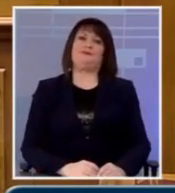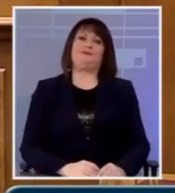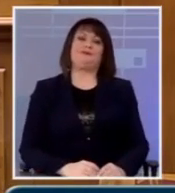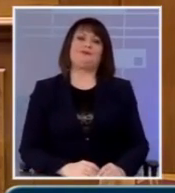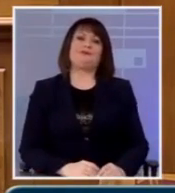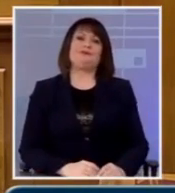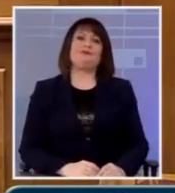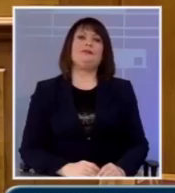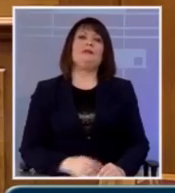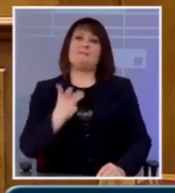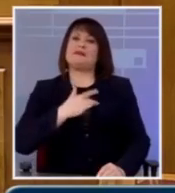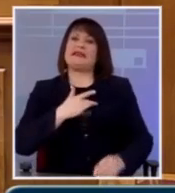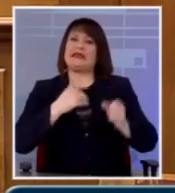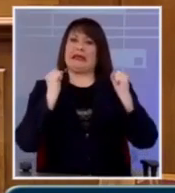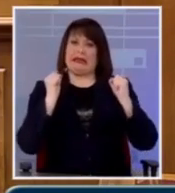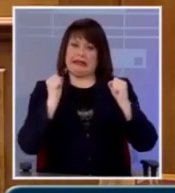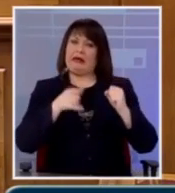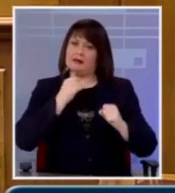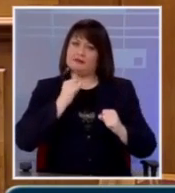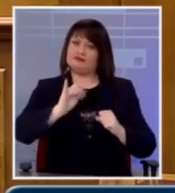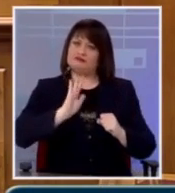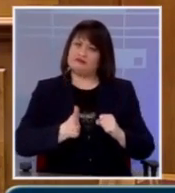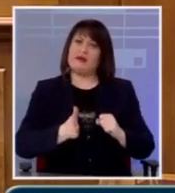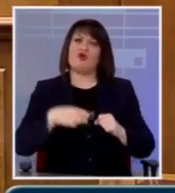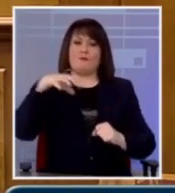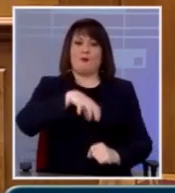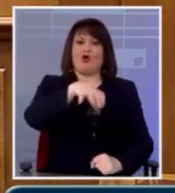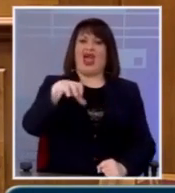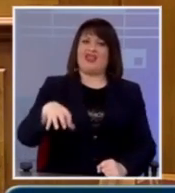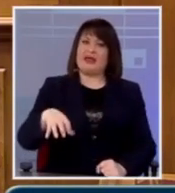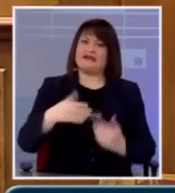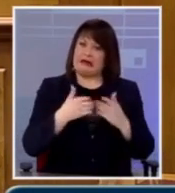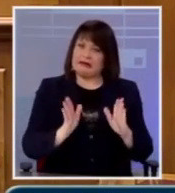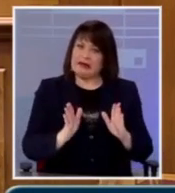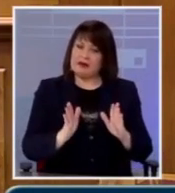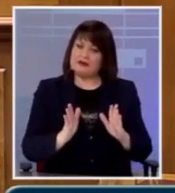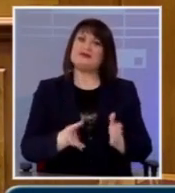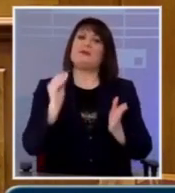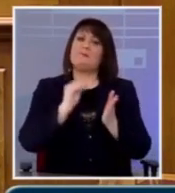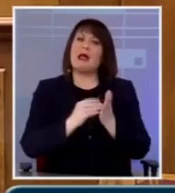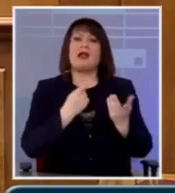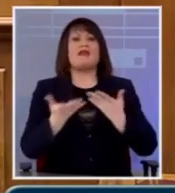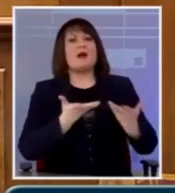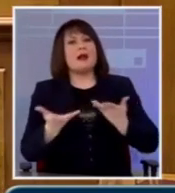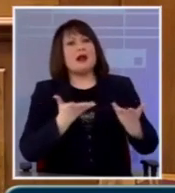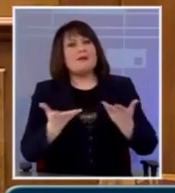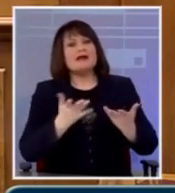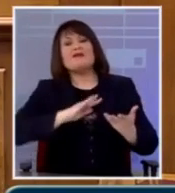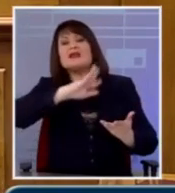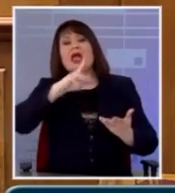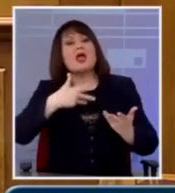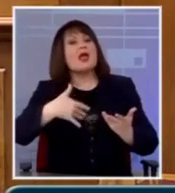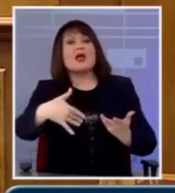Στην ψυχική υγεία διασφαλίζουμε τη βιωσιμότητα του συνόλου των μονάδων και ταυτόχρονα την επαναδιαπραγμάτευση των όρων και